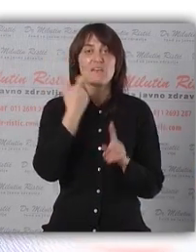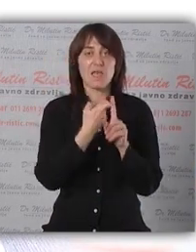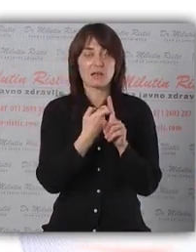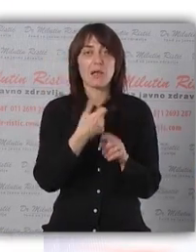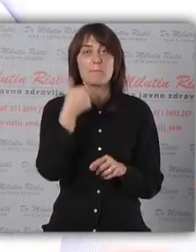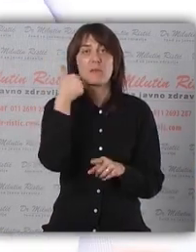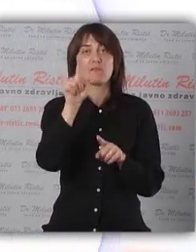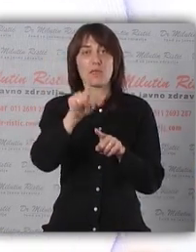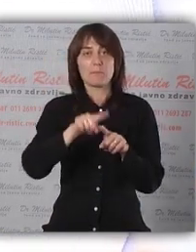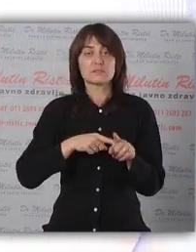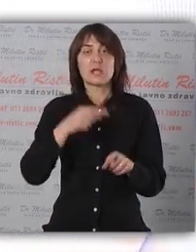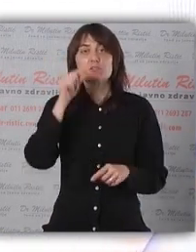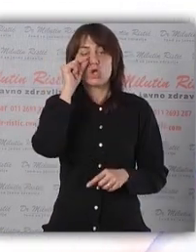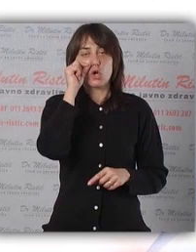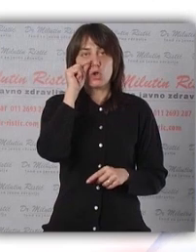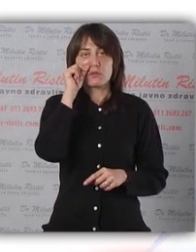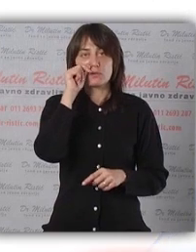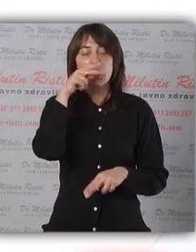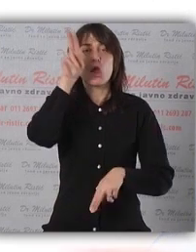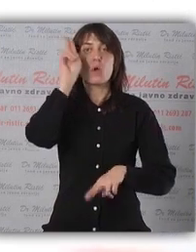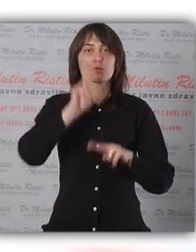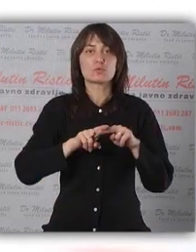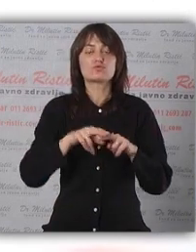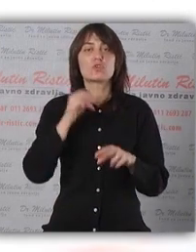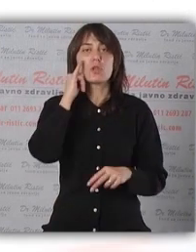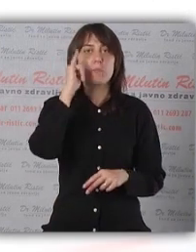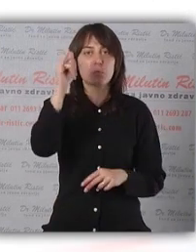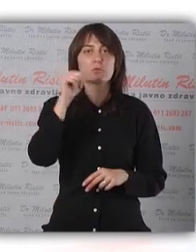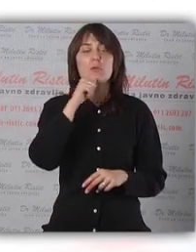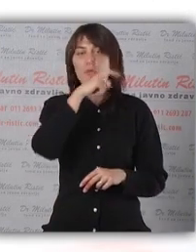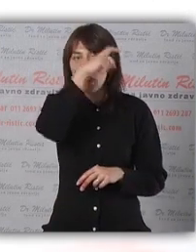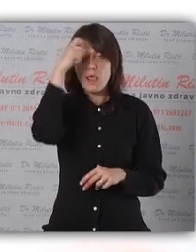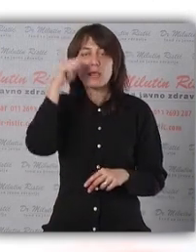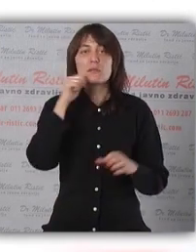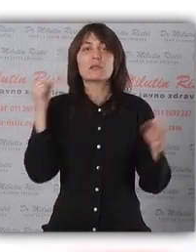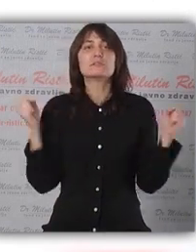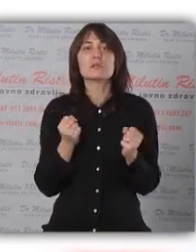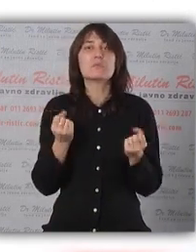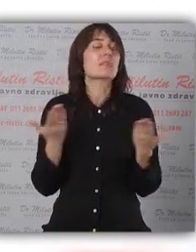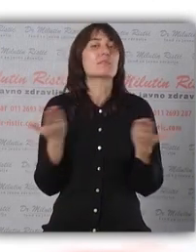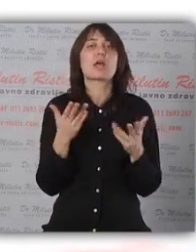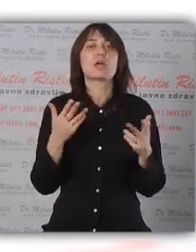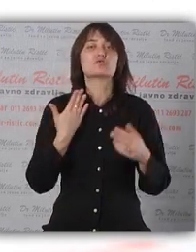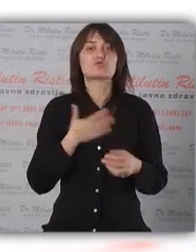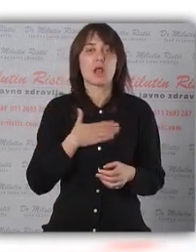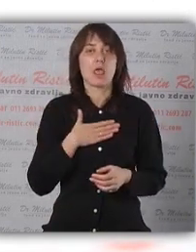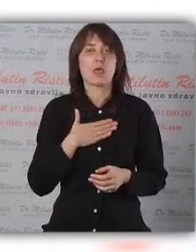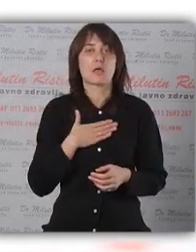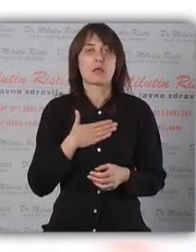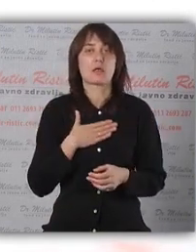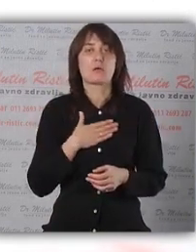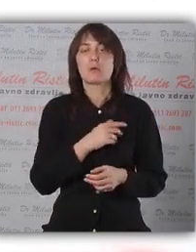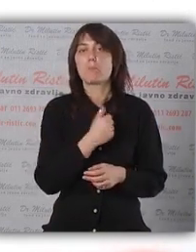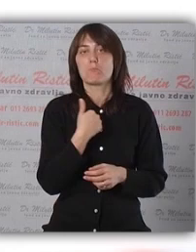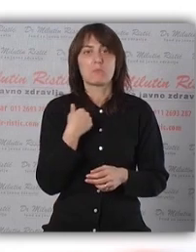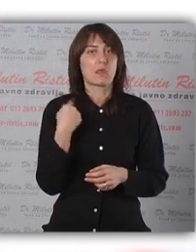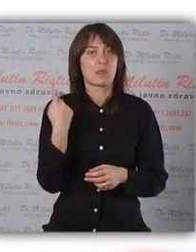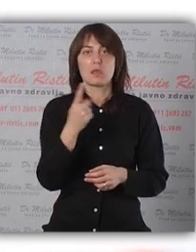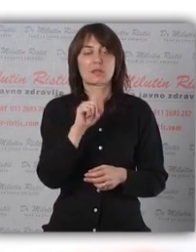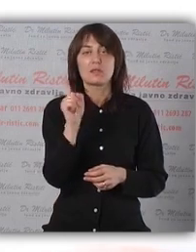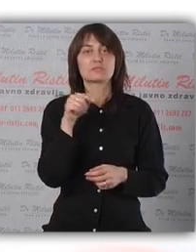Budući da je ovo 21. vek i da se već od prvih meseci roditelji odlučuju da putuju i leti zimi gde god